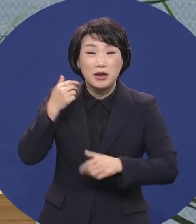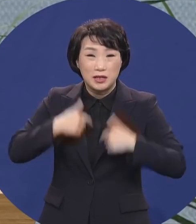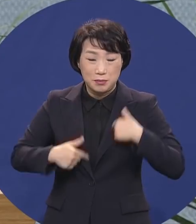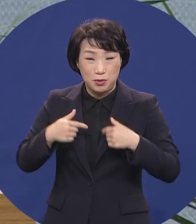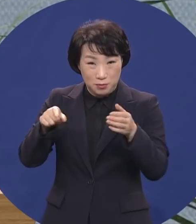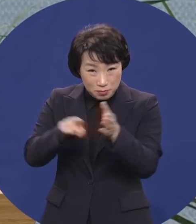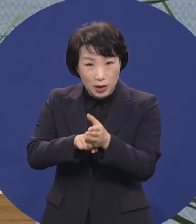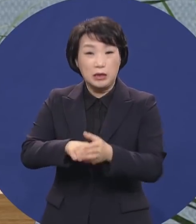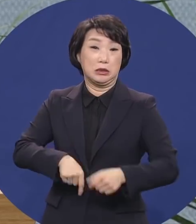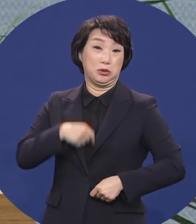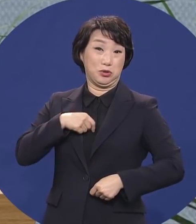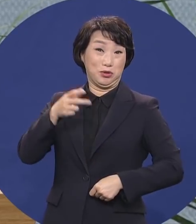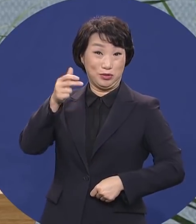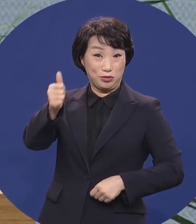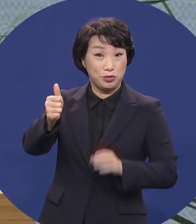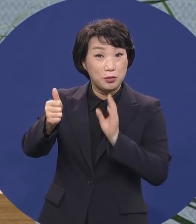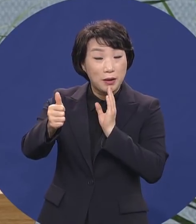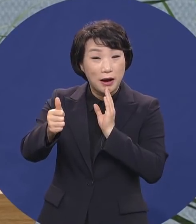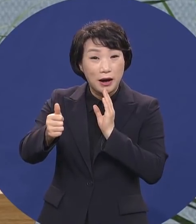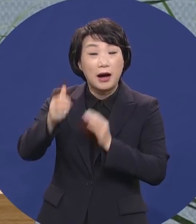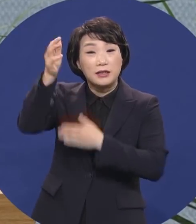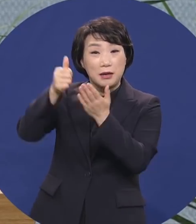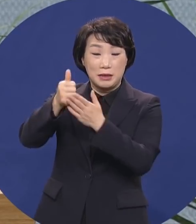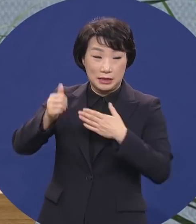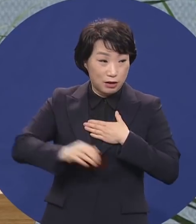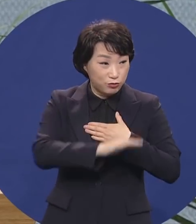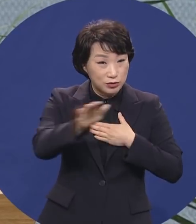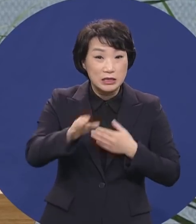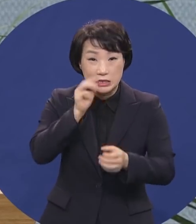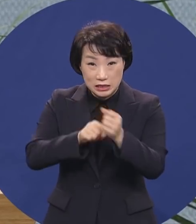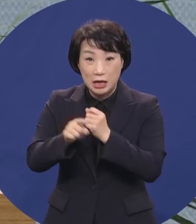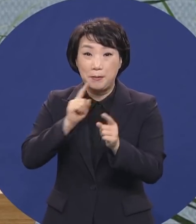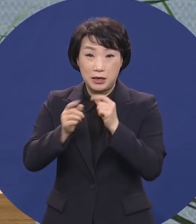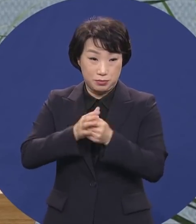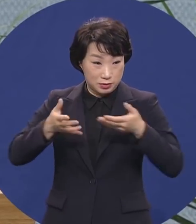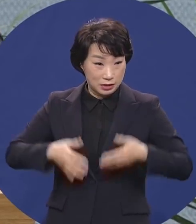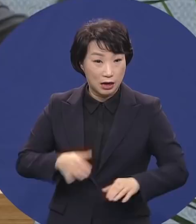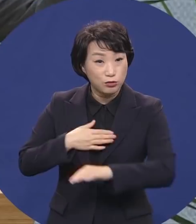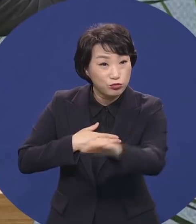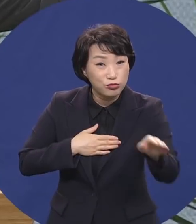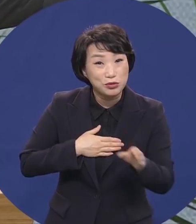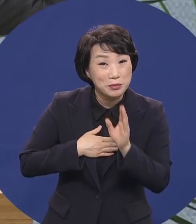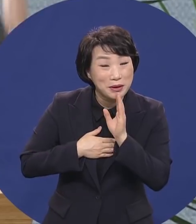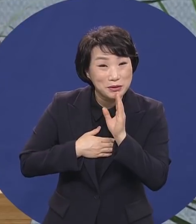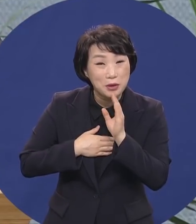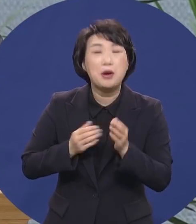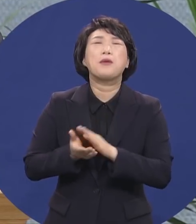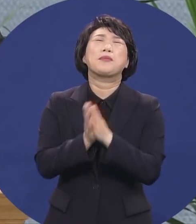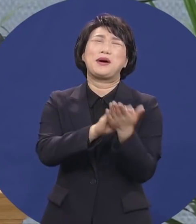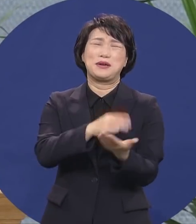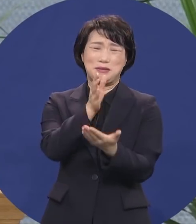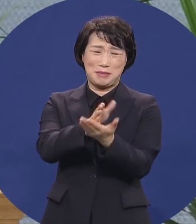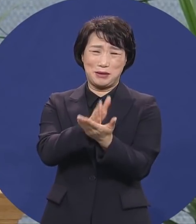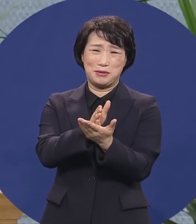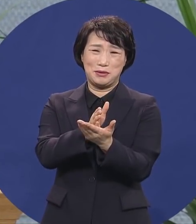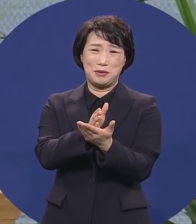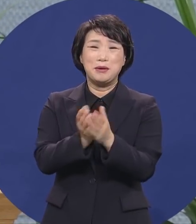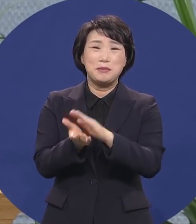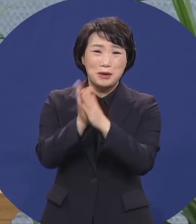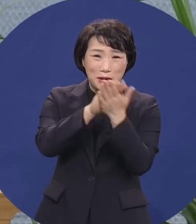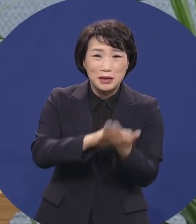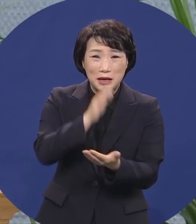미쁘시고 의로우신 분이요 그분이 우리를 진리의 말씀으로 났으니 너희도 변하지 마라.